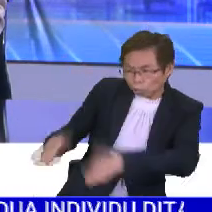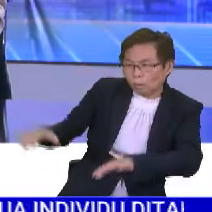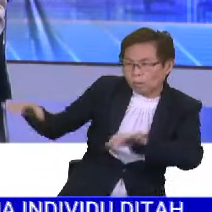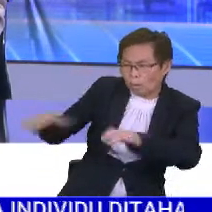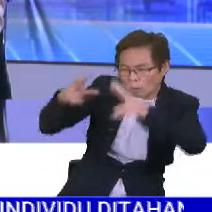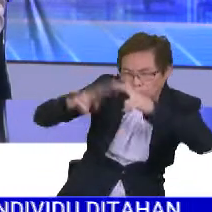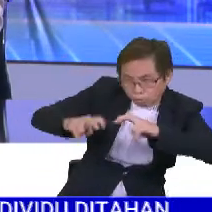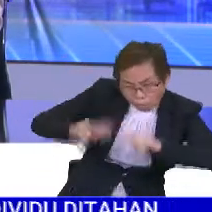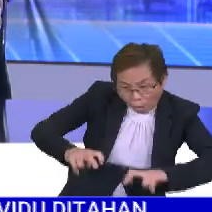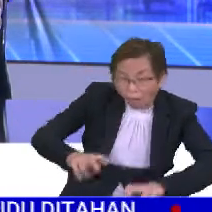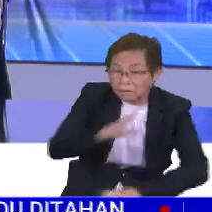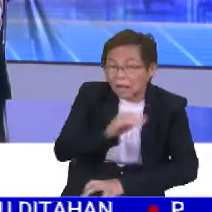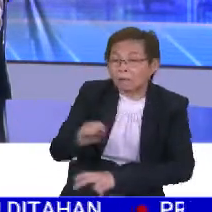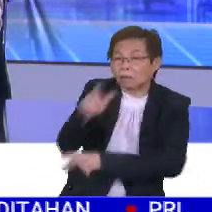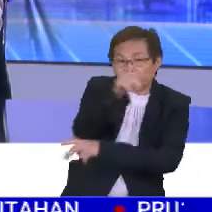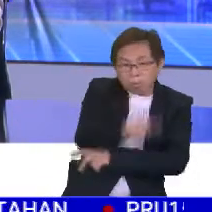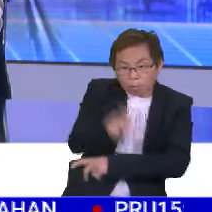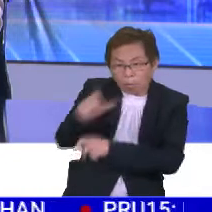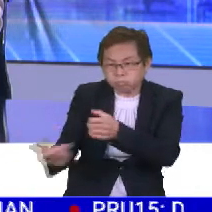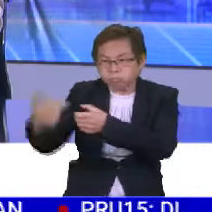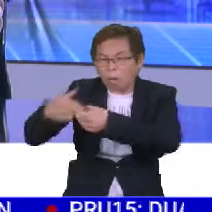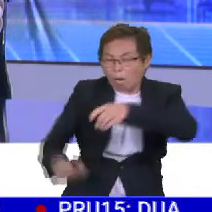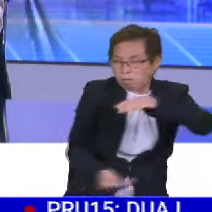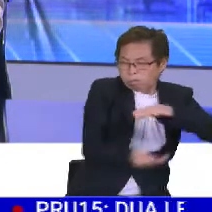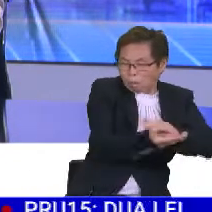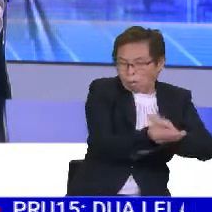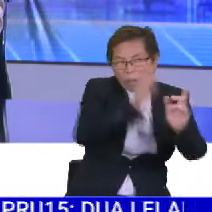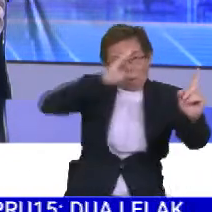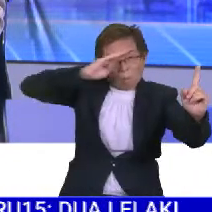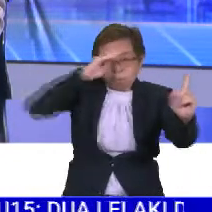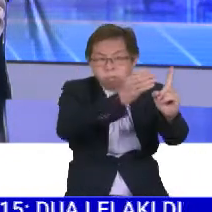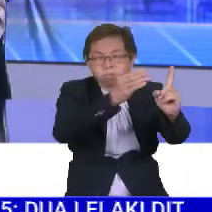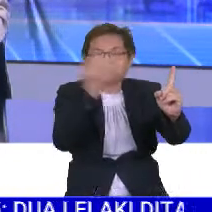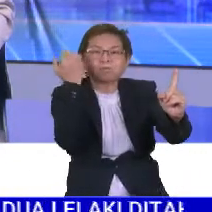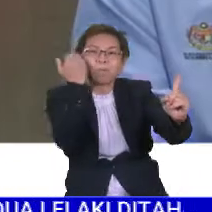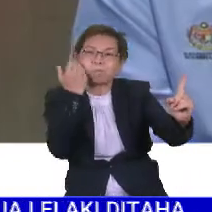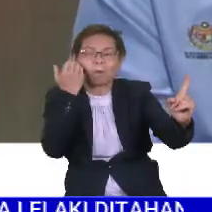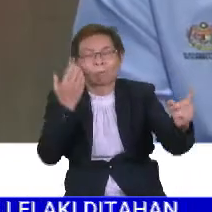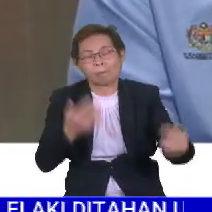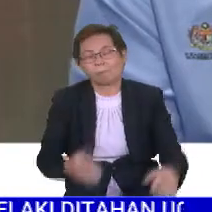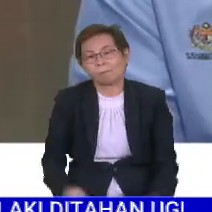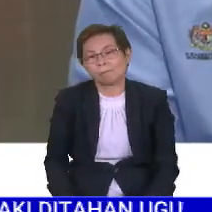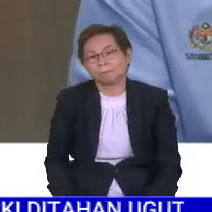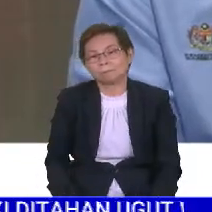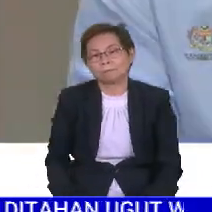menjalankan siasatan. Malah pihak terlibat dalam penyelewengan didakwa di mahkamah.